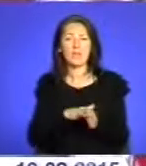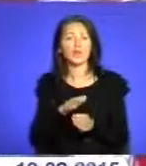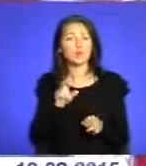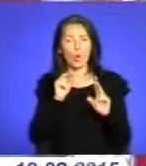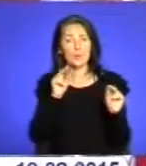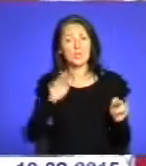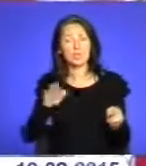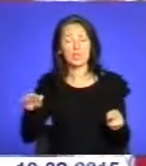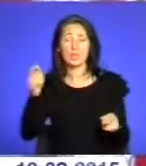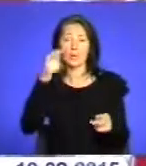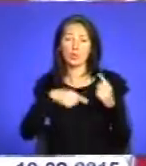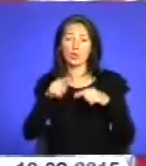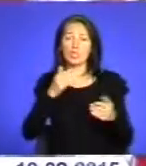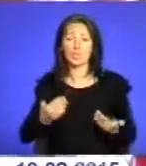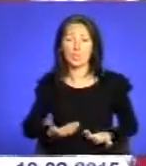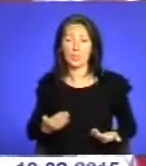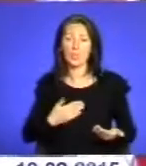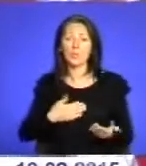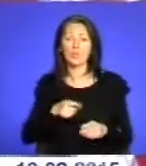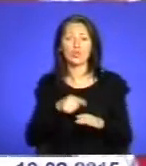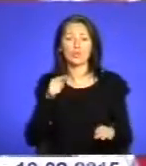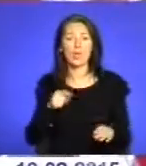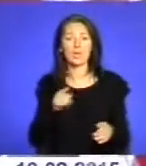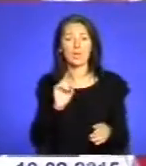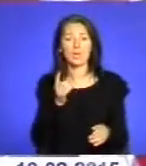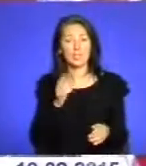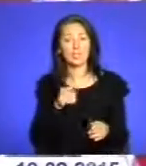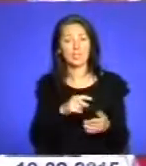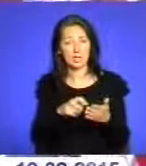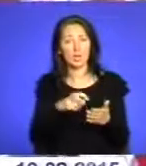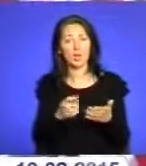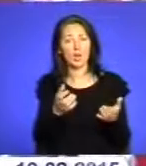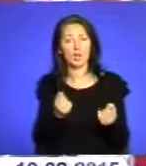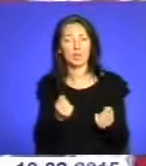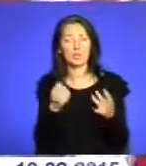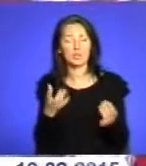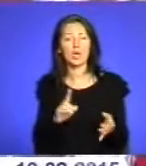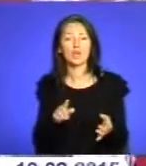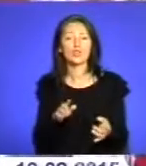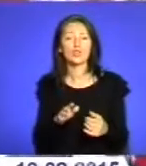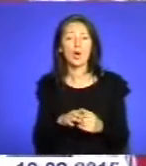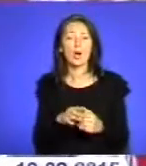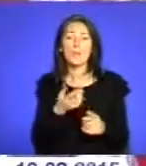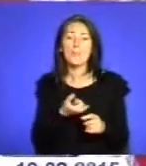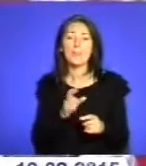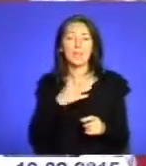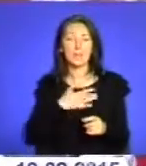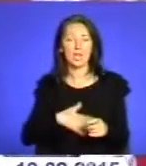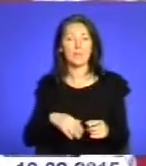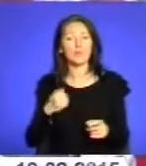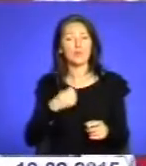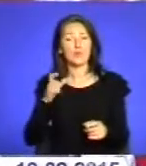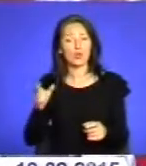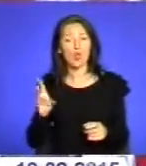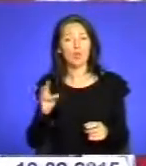це. Дитячі листи приходили, так? Звичайно. Що найприємніше військовому на передовій?